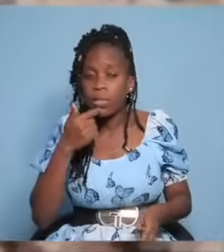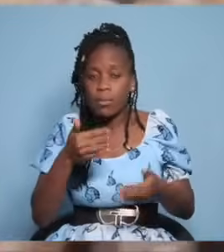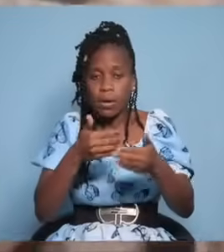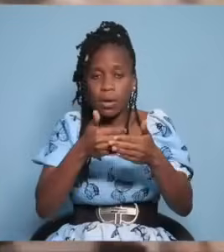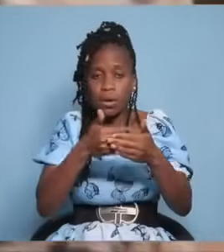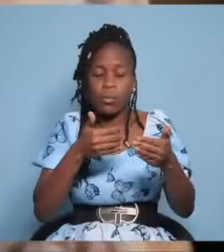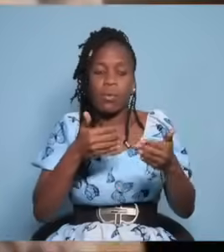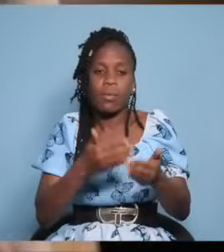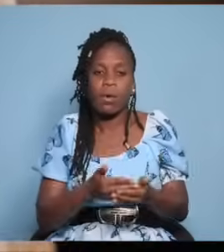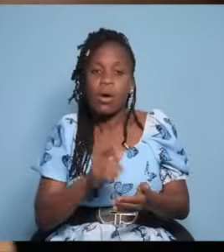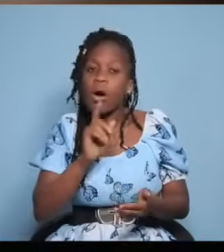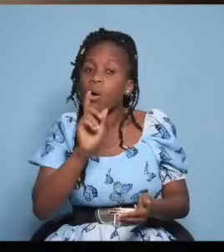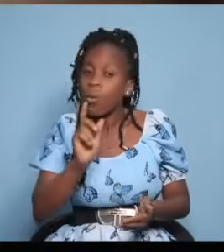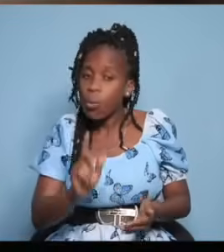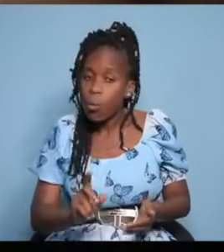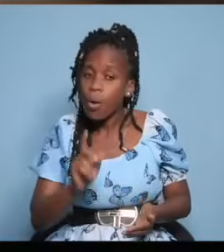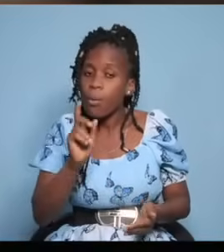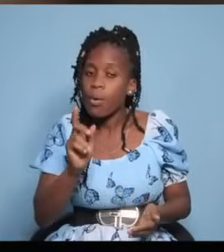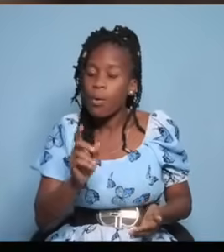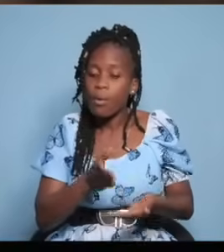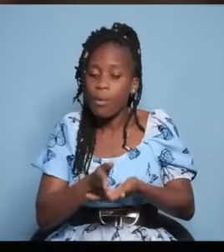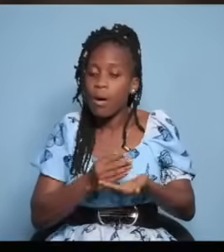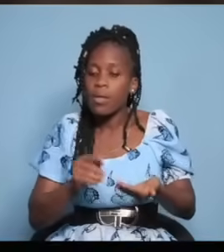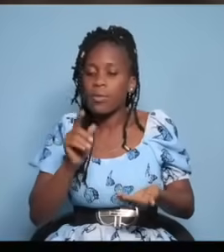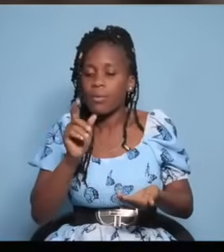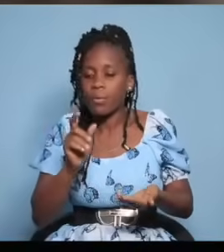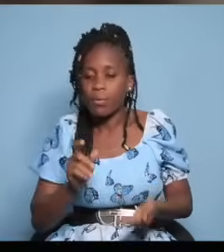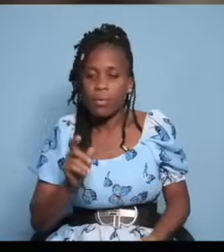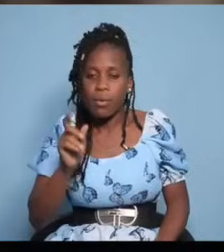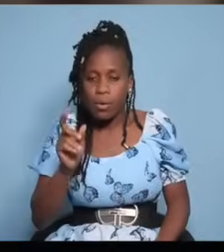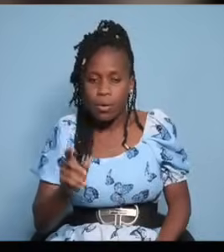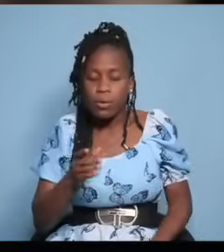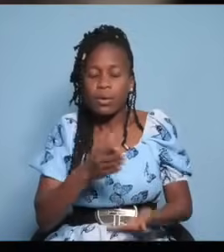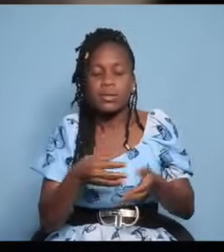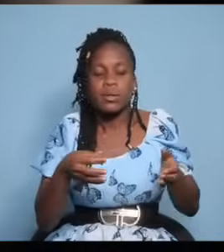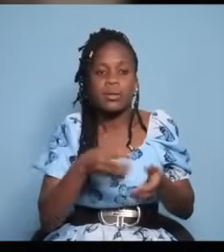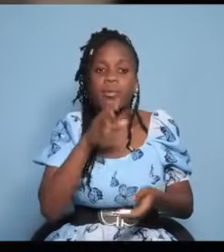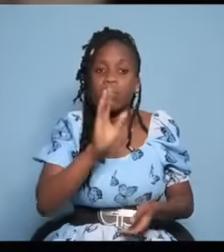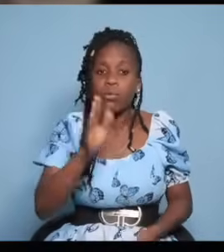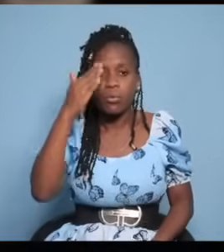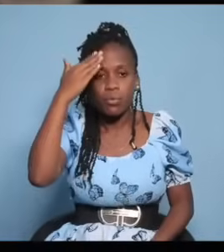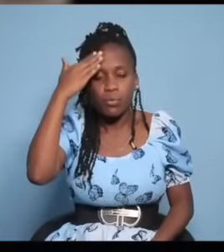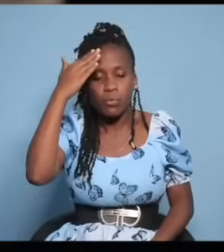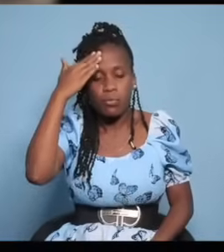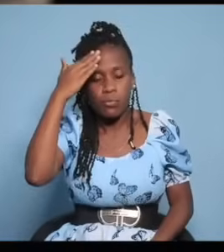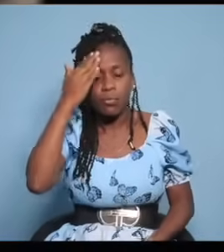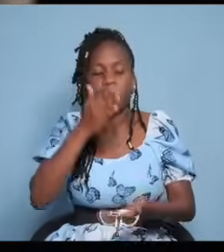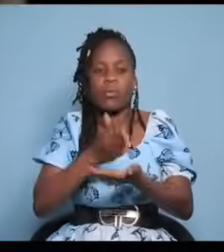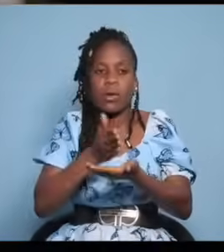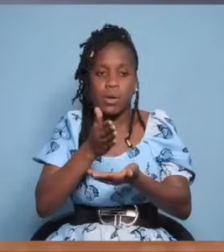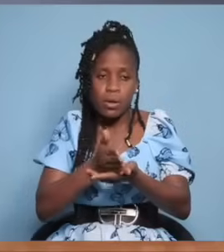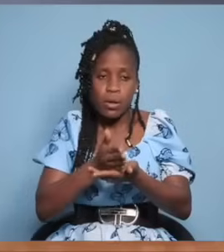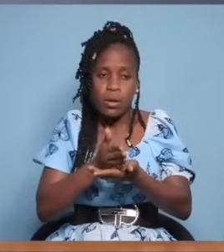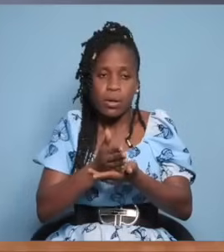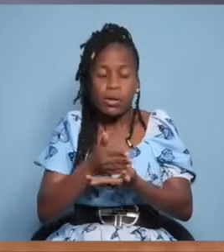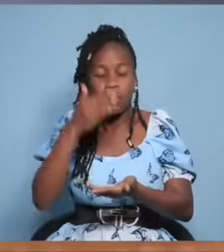chama chake Jongarang Demebia wanafahamu ukweli na walijua hili kabla na